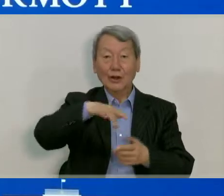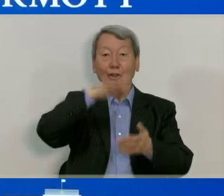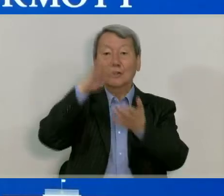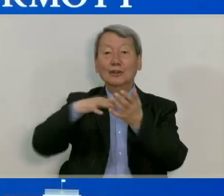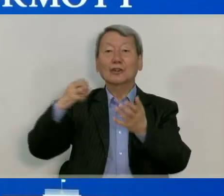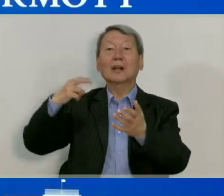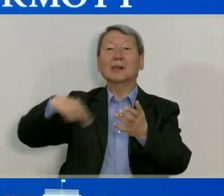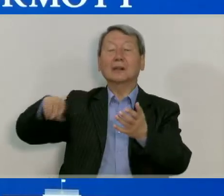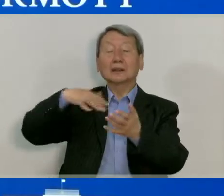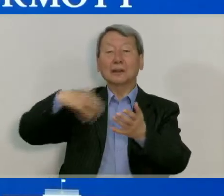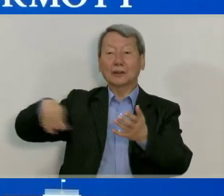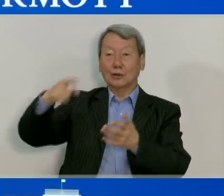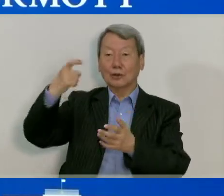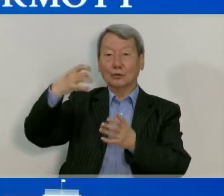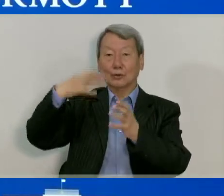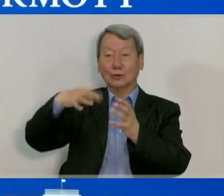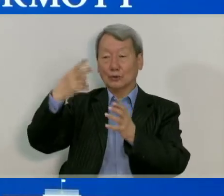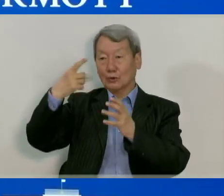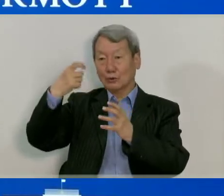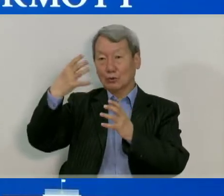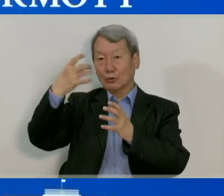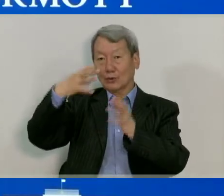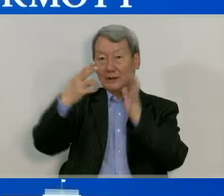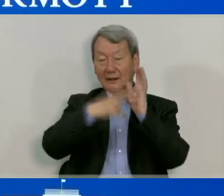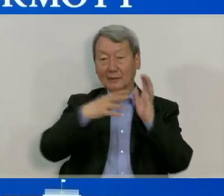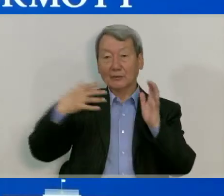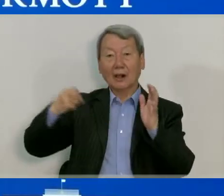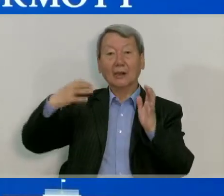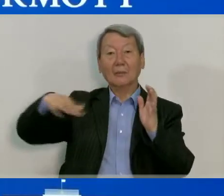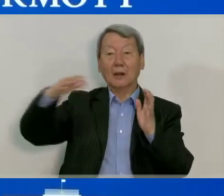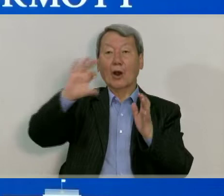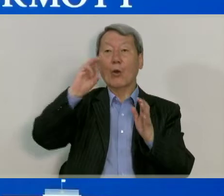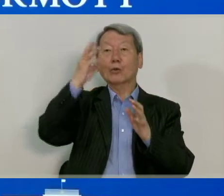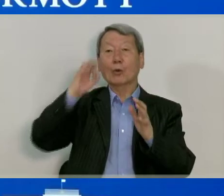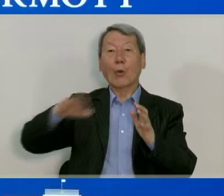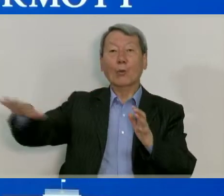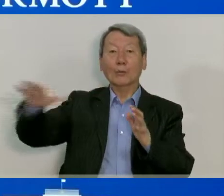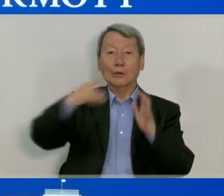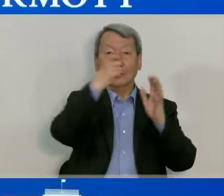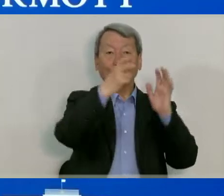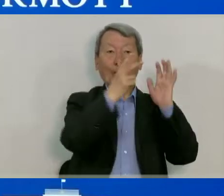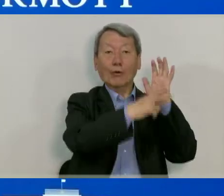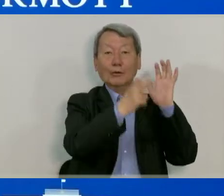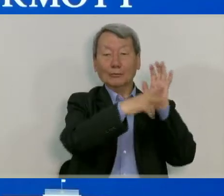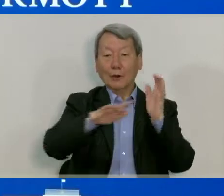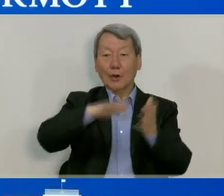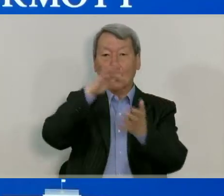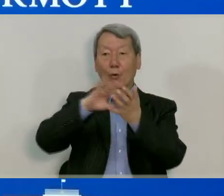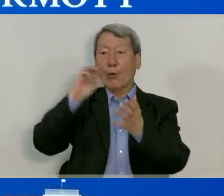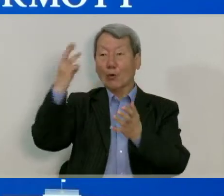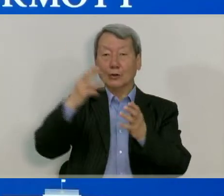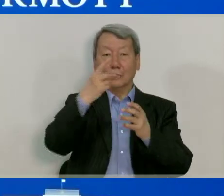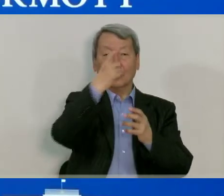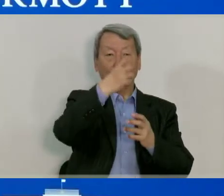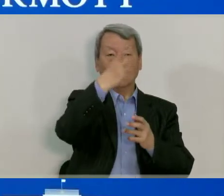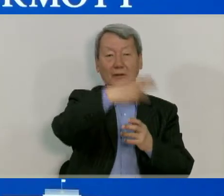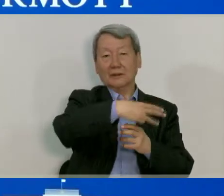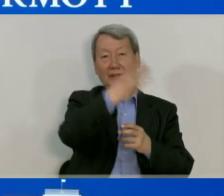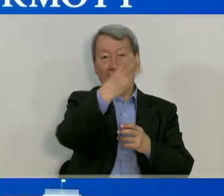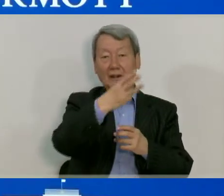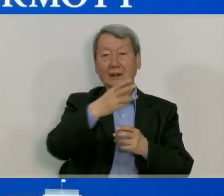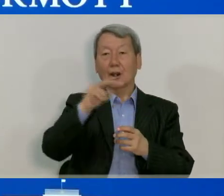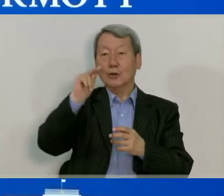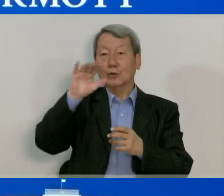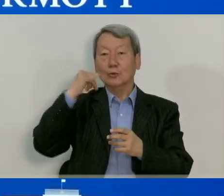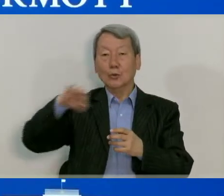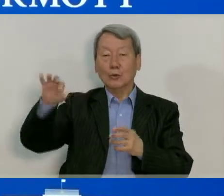Джалабадскую область приходится 147 случаев, в Ошской области 180, в городе 133, в